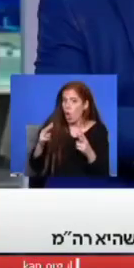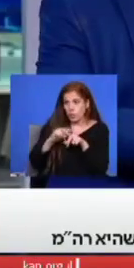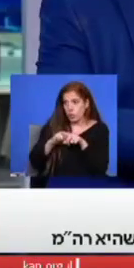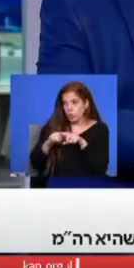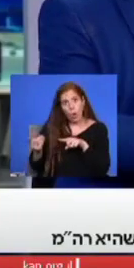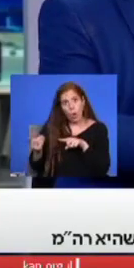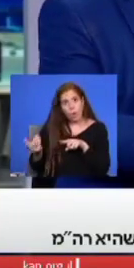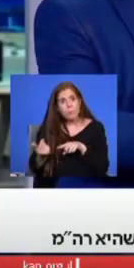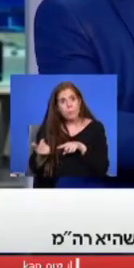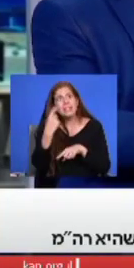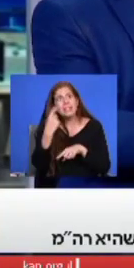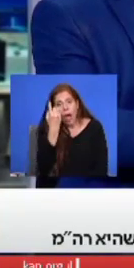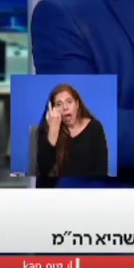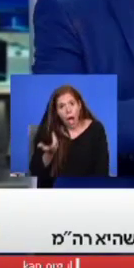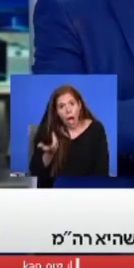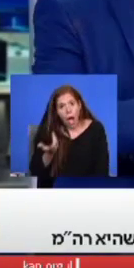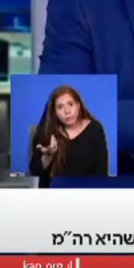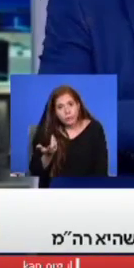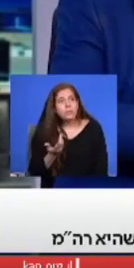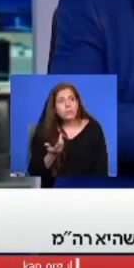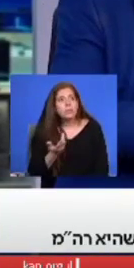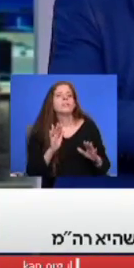רק דבר אחד, אתה רוצה להתייחס לדבר? אני עוקב אחריך בטוויטר. בטוויטר.